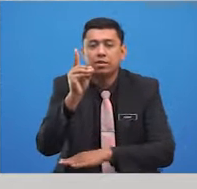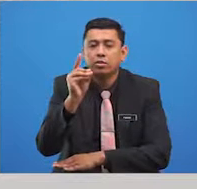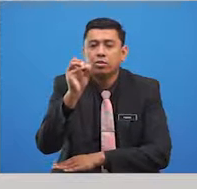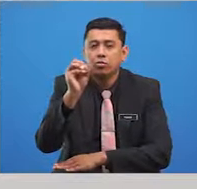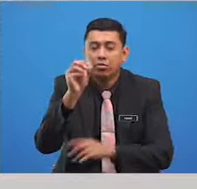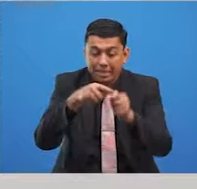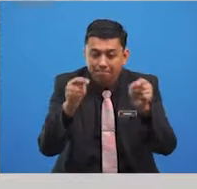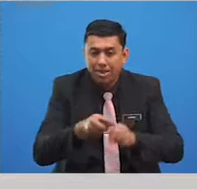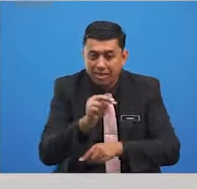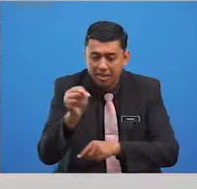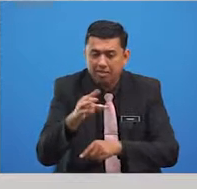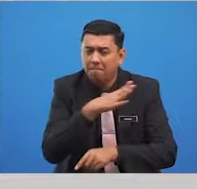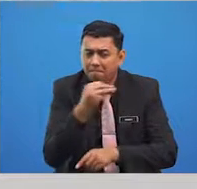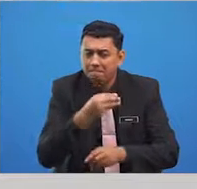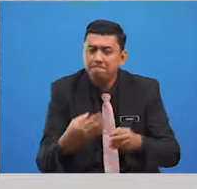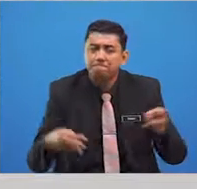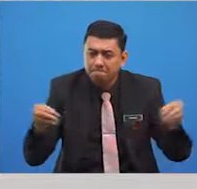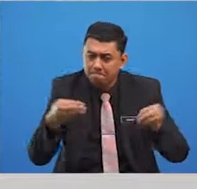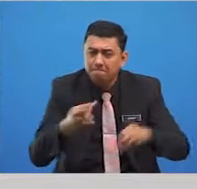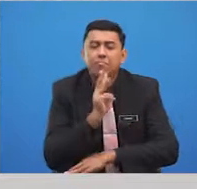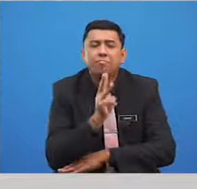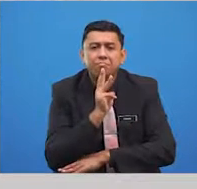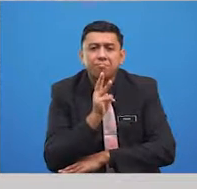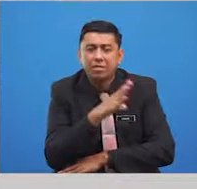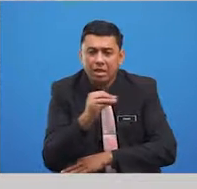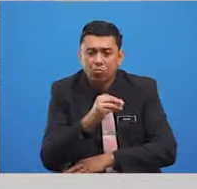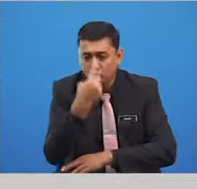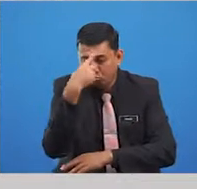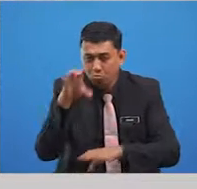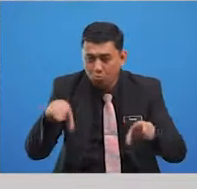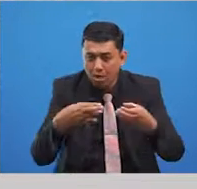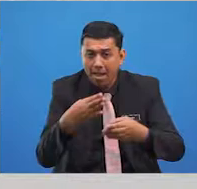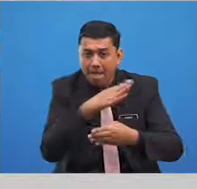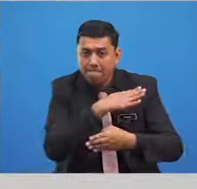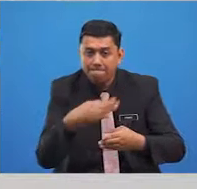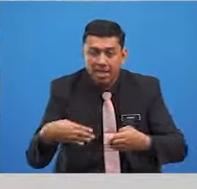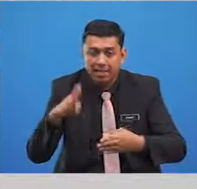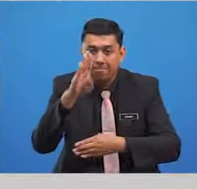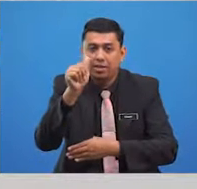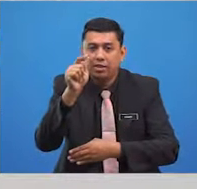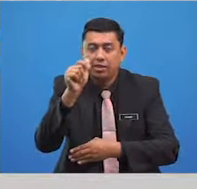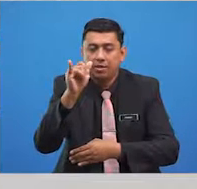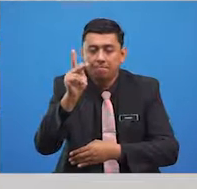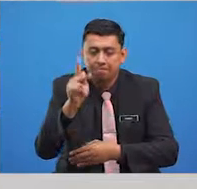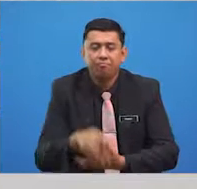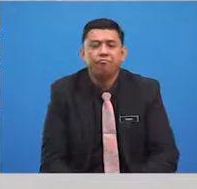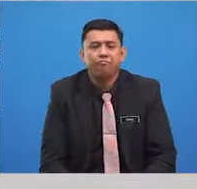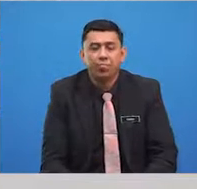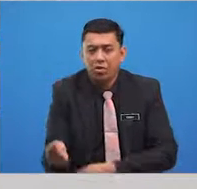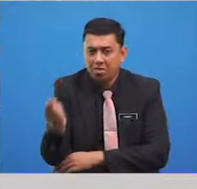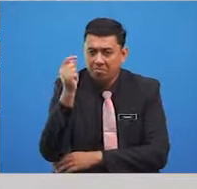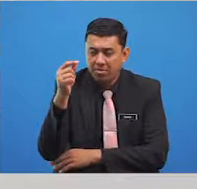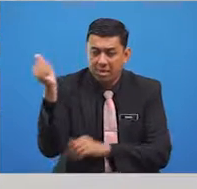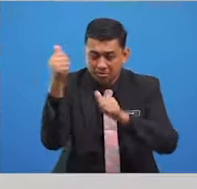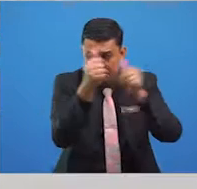dan memasak air untuk perusahaan batik. Akhir sekali, tenaga angin iaitu di